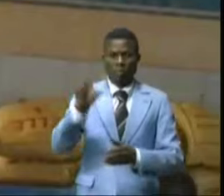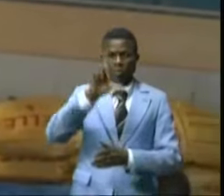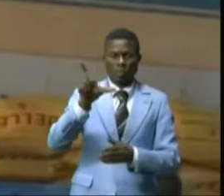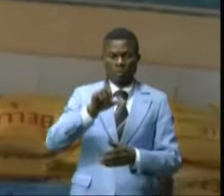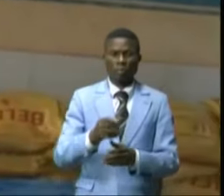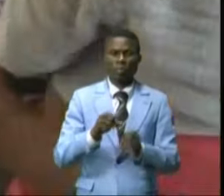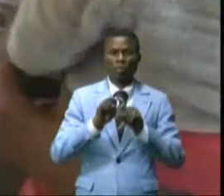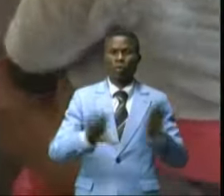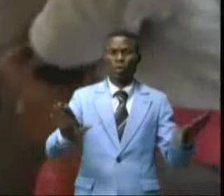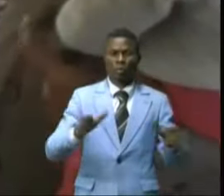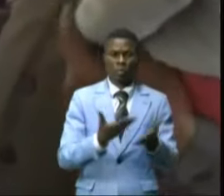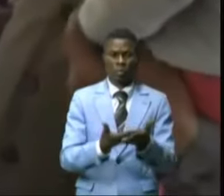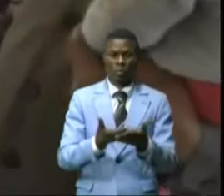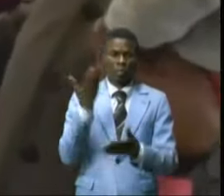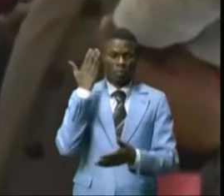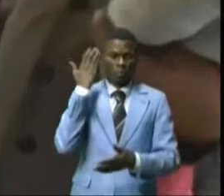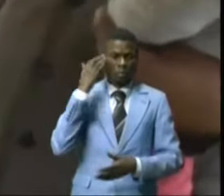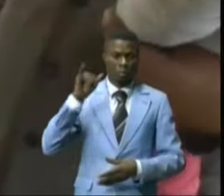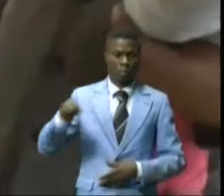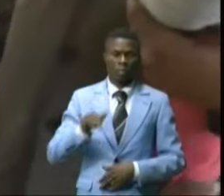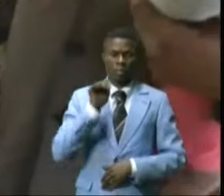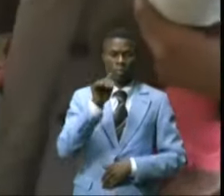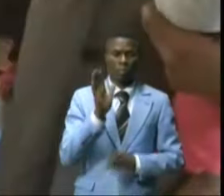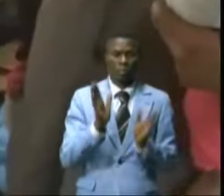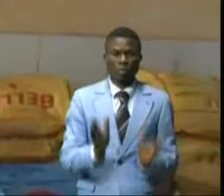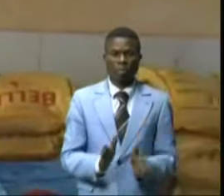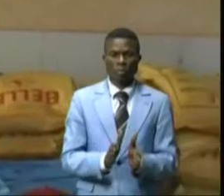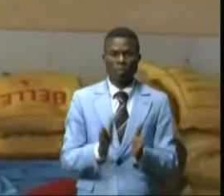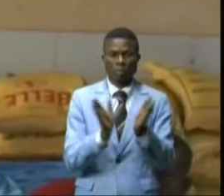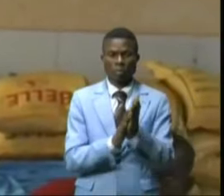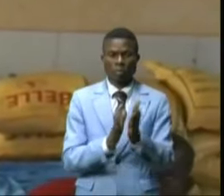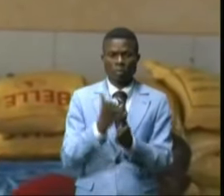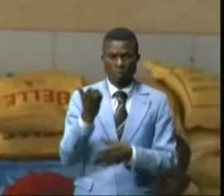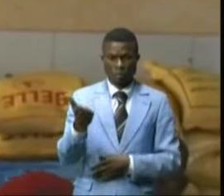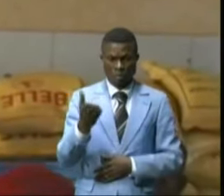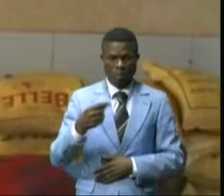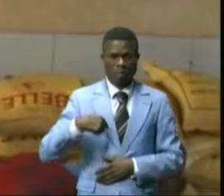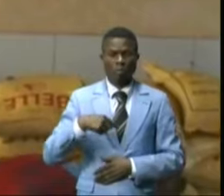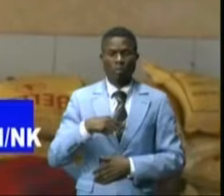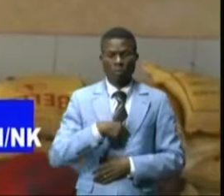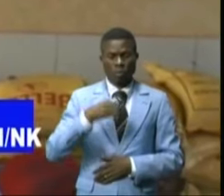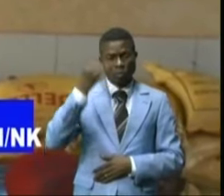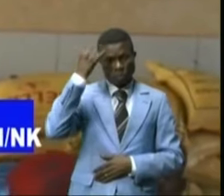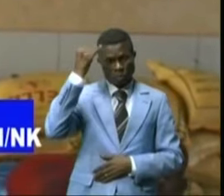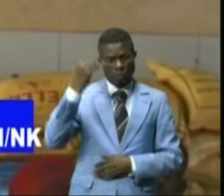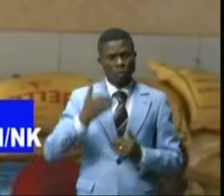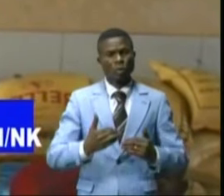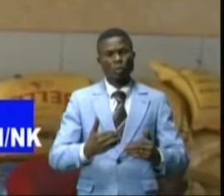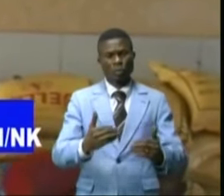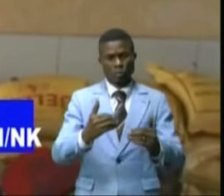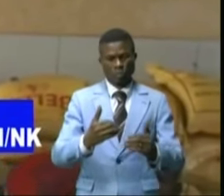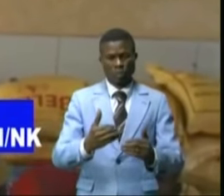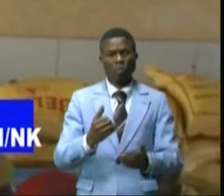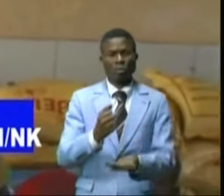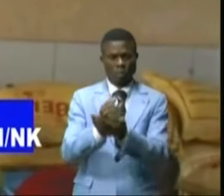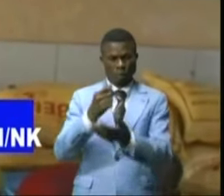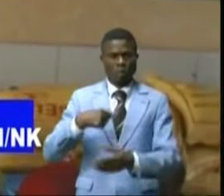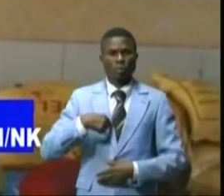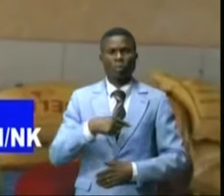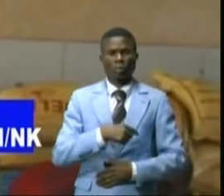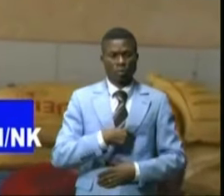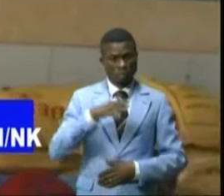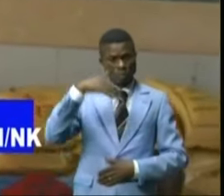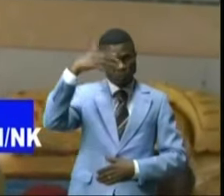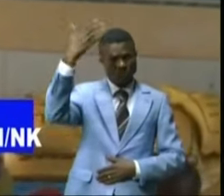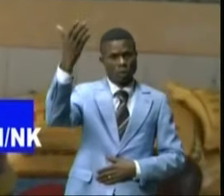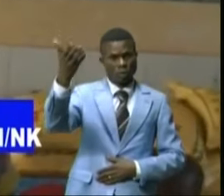par le père Jean-Pierre Moutaka, directeur de Don Bosco. Nous pensons que vous continuerez à nous venir en aide dans les jours à